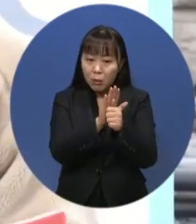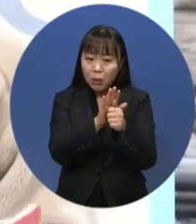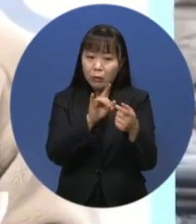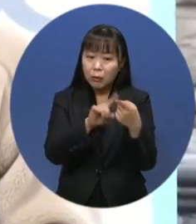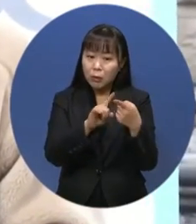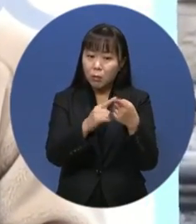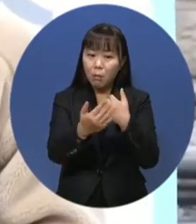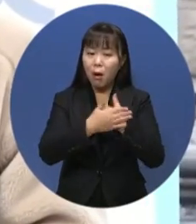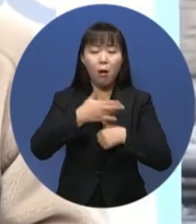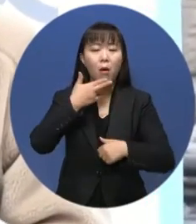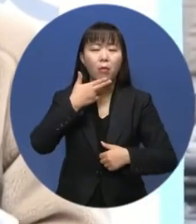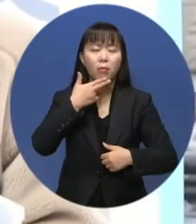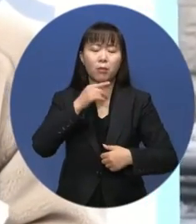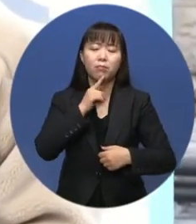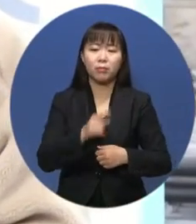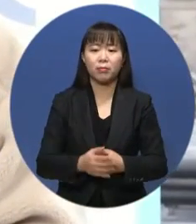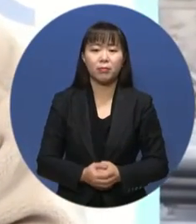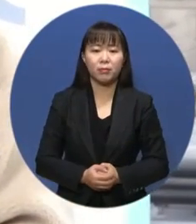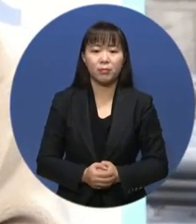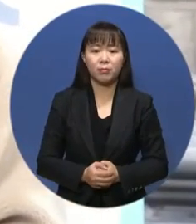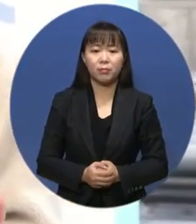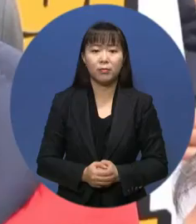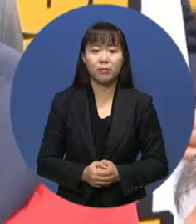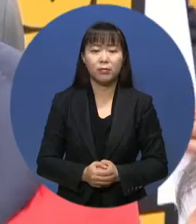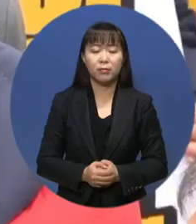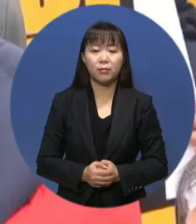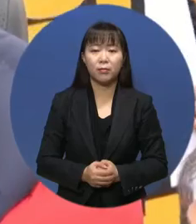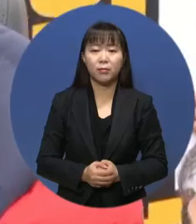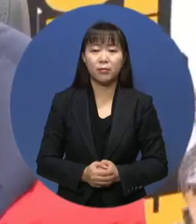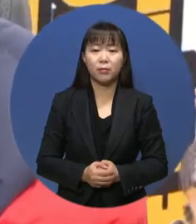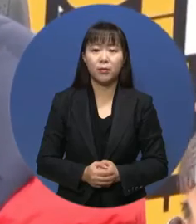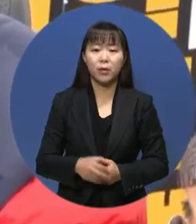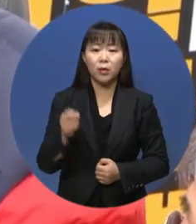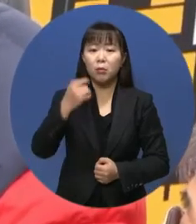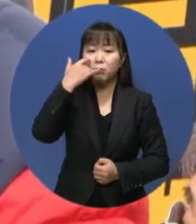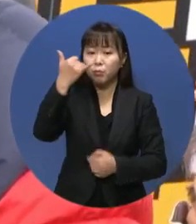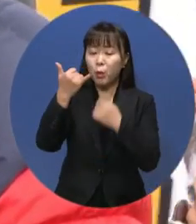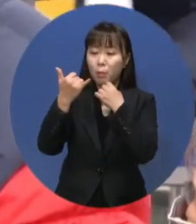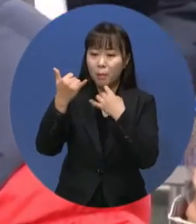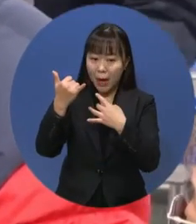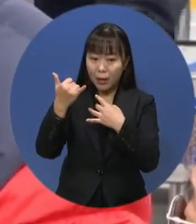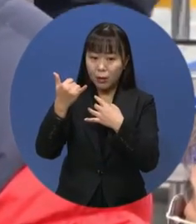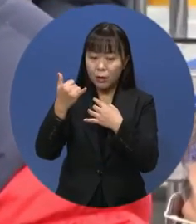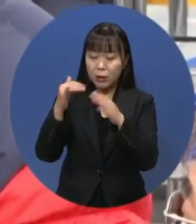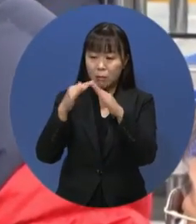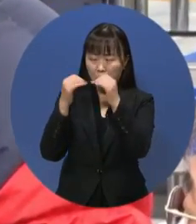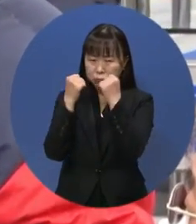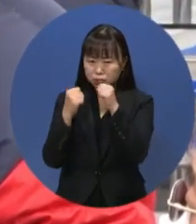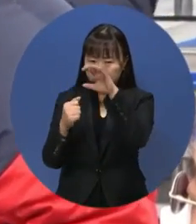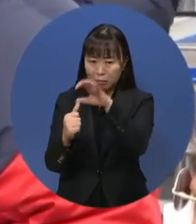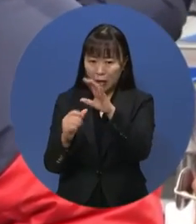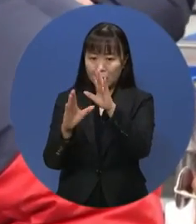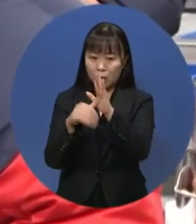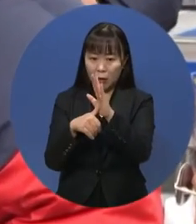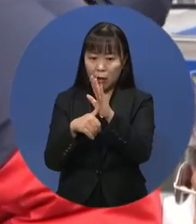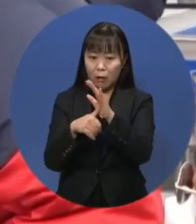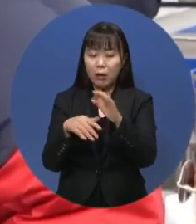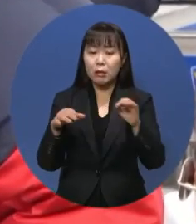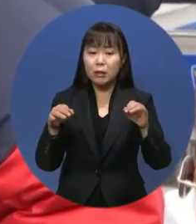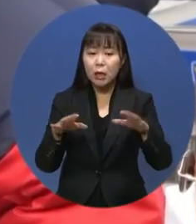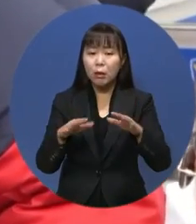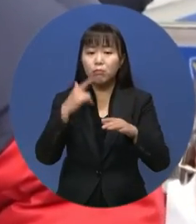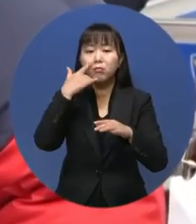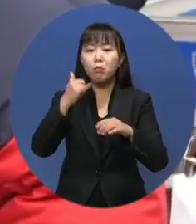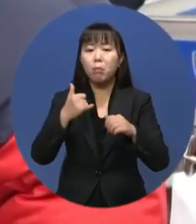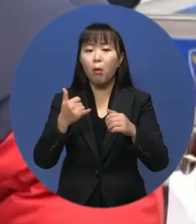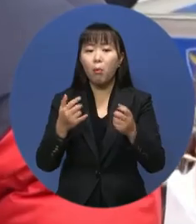긴급활동지원급여를 지급받지 못했다고 밝혔습니다. 또한 부모만 자가격리 시 보호자